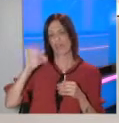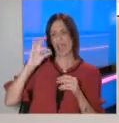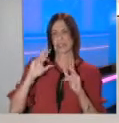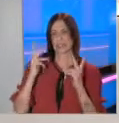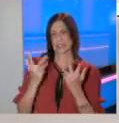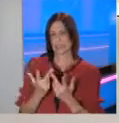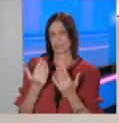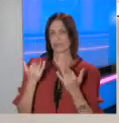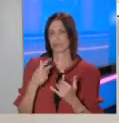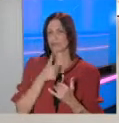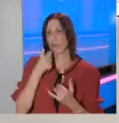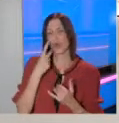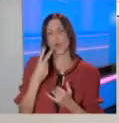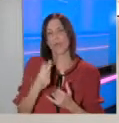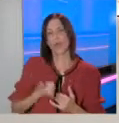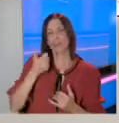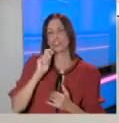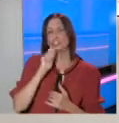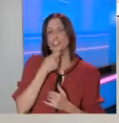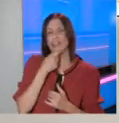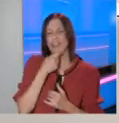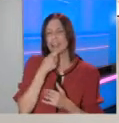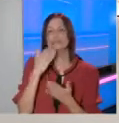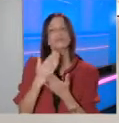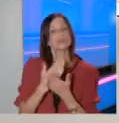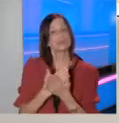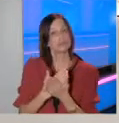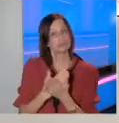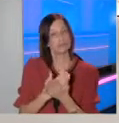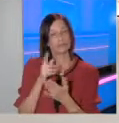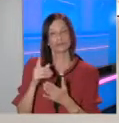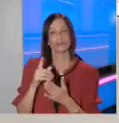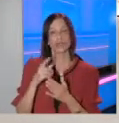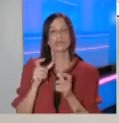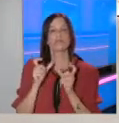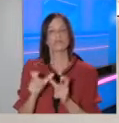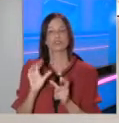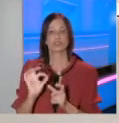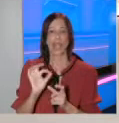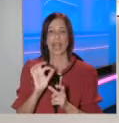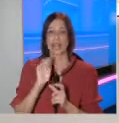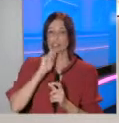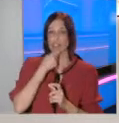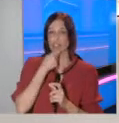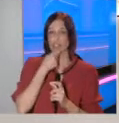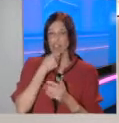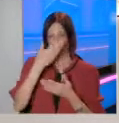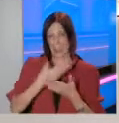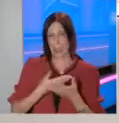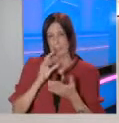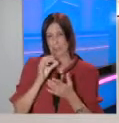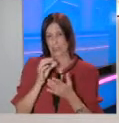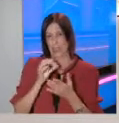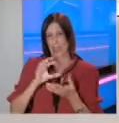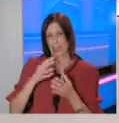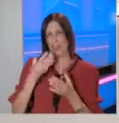עכשיו אנחנו רואים גם את ראש השב"כ נדב ארגמן, הנחיות, צריך לומר, שנאכפות על ידי השב"כ, באיכוני שב"כ, כן?